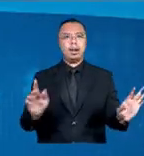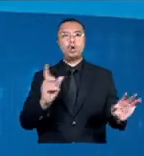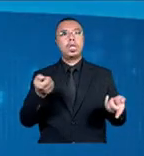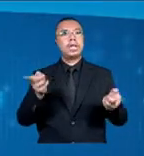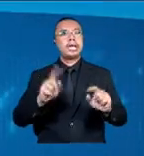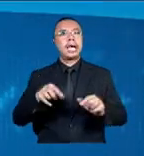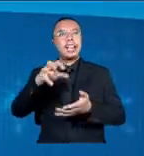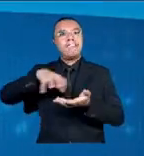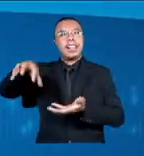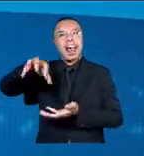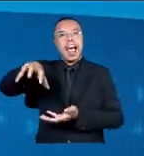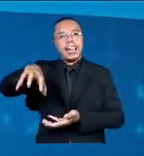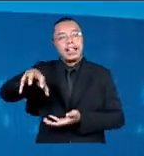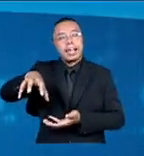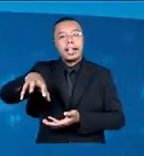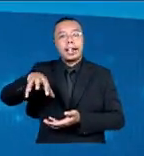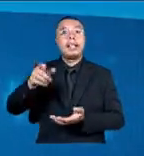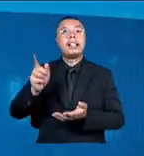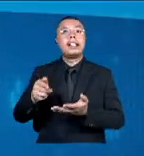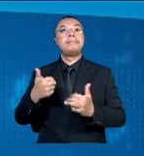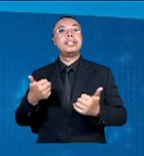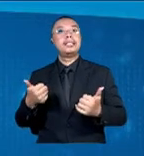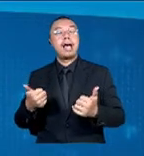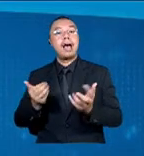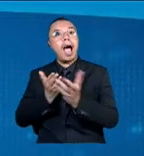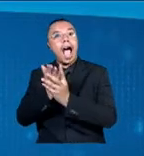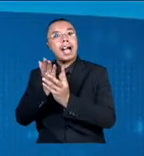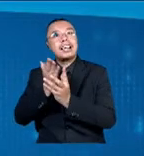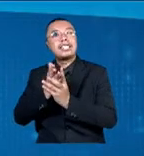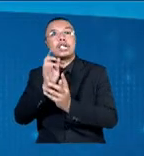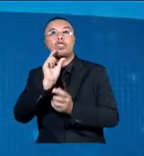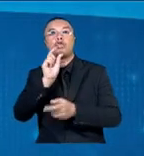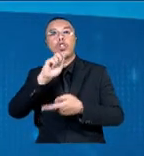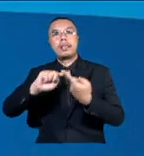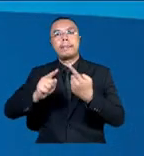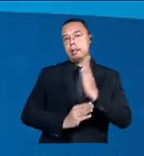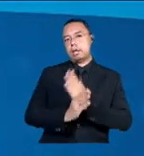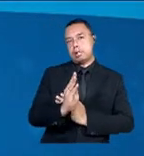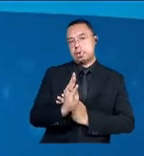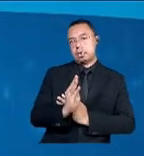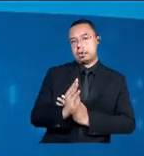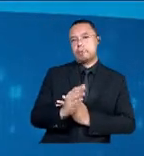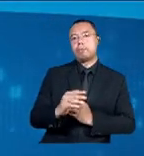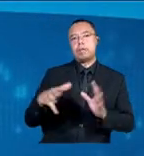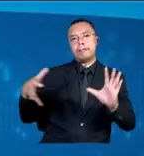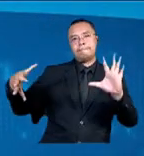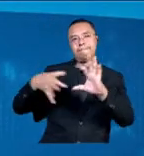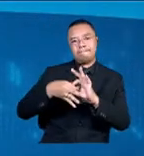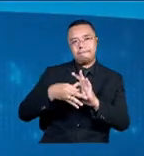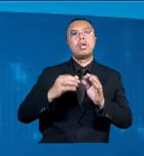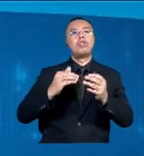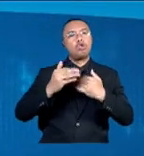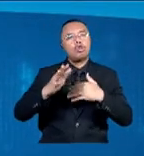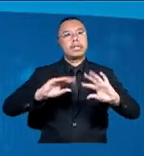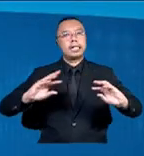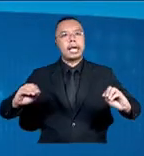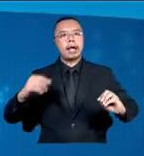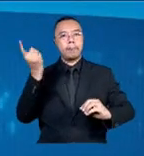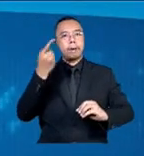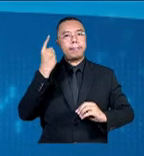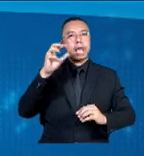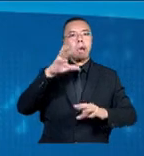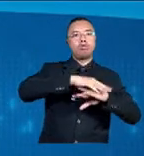untuk menjadi wilayah yang inklusif dan ramah terhadap penyandang disabilitas. Kolaborasi akan terus dilakukan